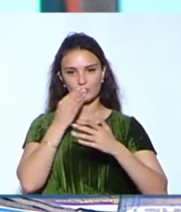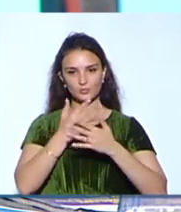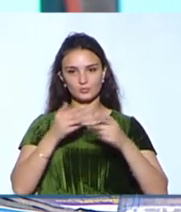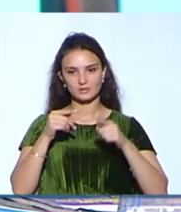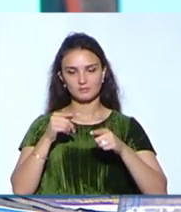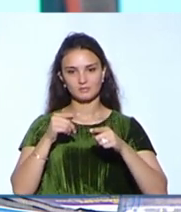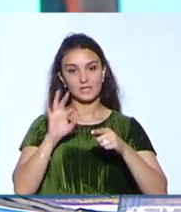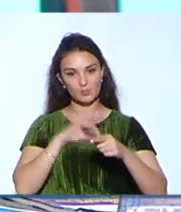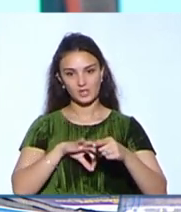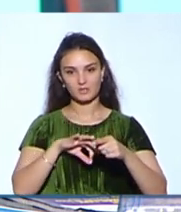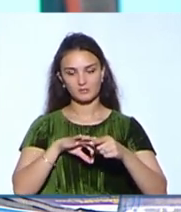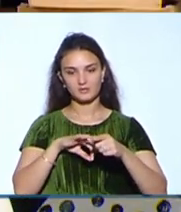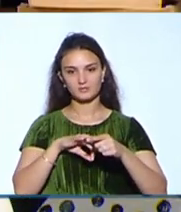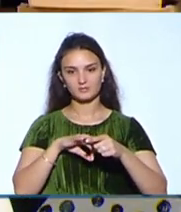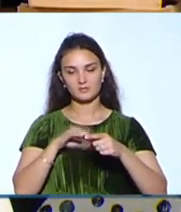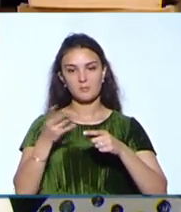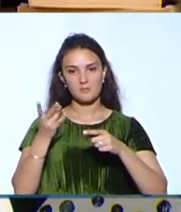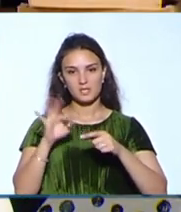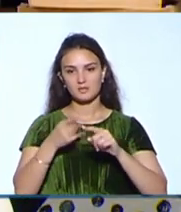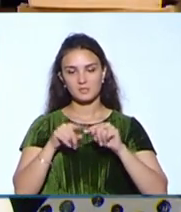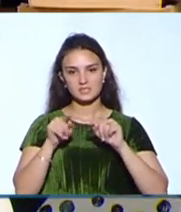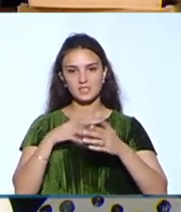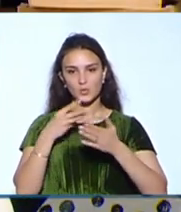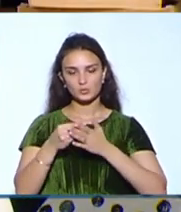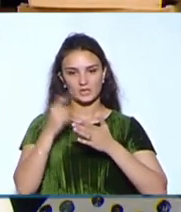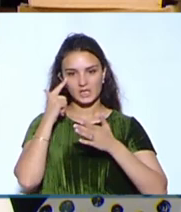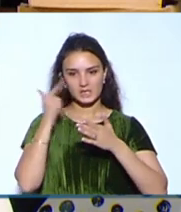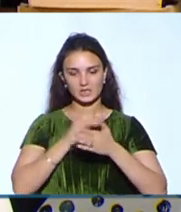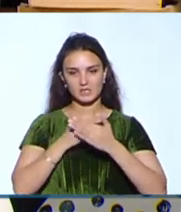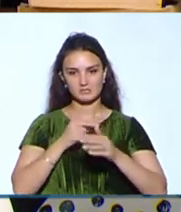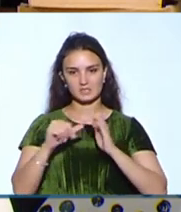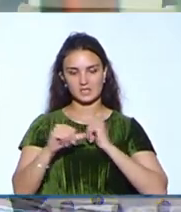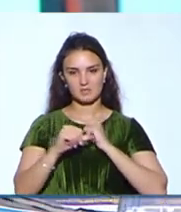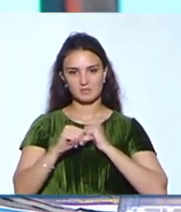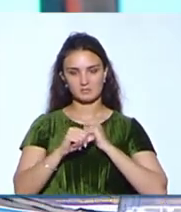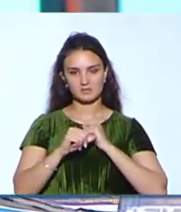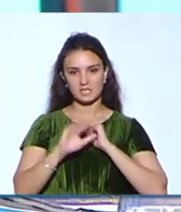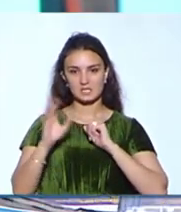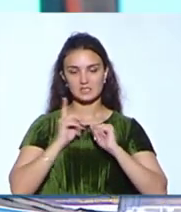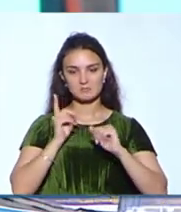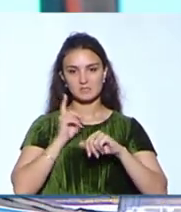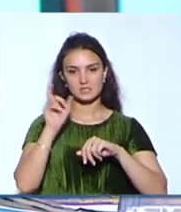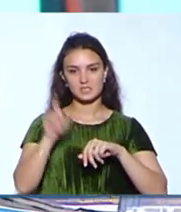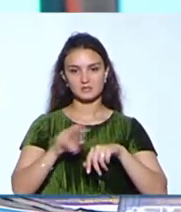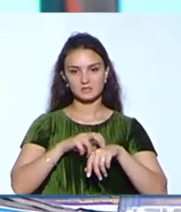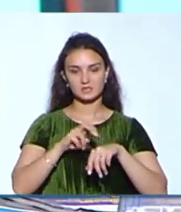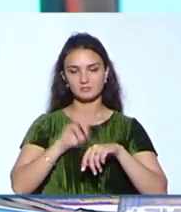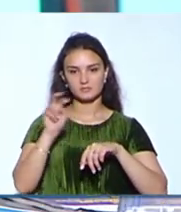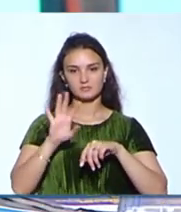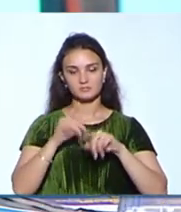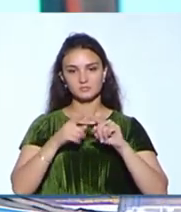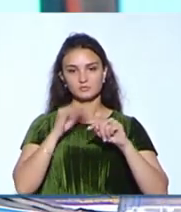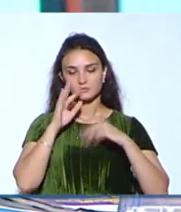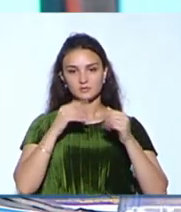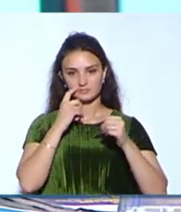პროდუქტები გამოეყენებინათ, მაგრამ ეს საკუთარი განათლების დახმარებით, ანუ არა სპეციალისტთან კონსულტაციით, არამედ მას შემდეგ, რაც